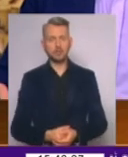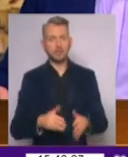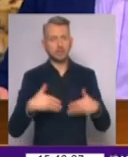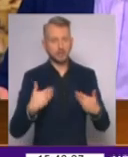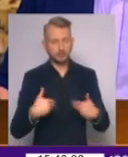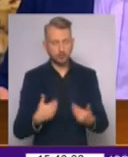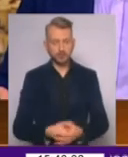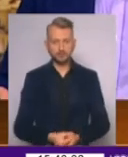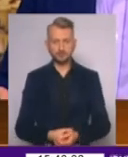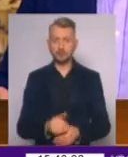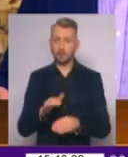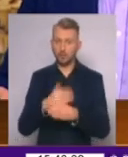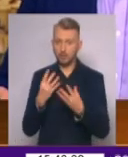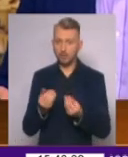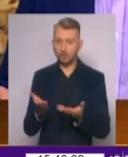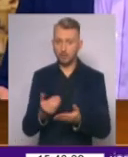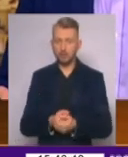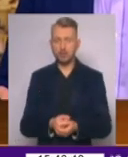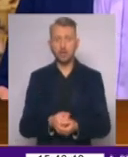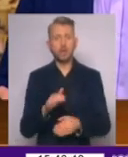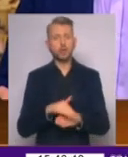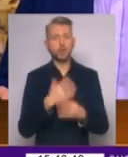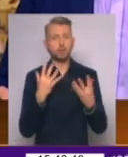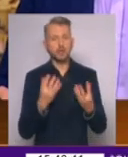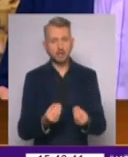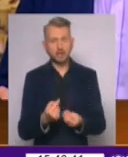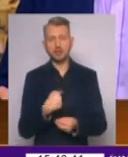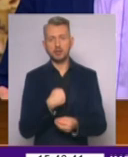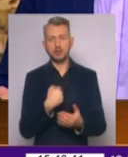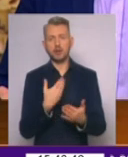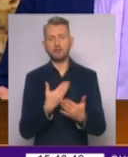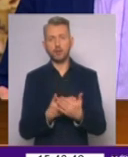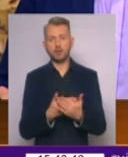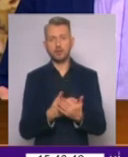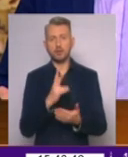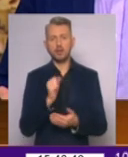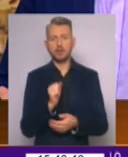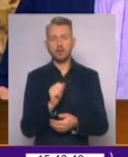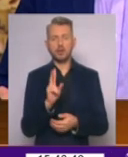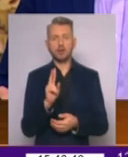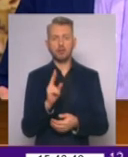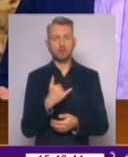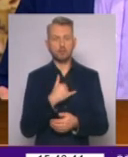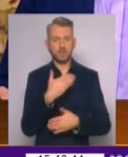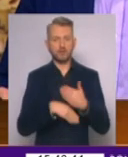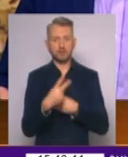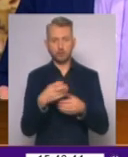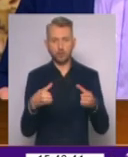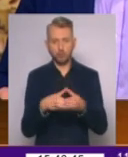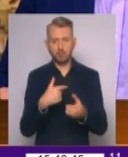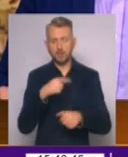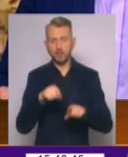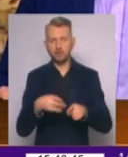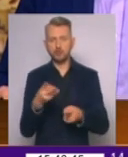Здравствуйте. Добрий день, прошу. Да, добрый день. Я вот на второй группе инвалидности, мне периодически нужно